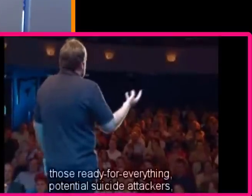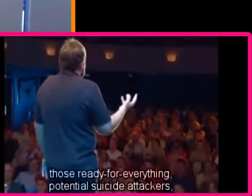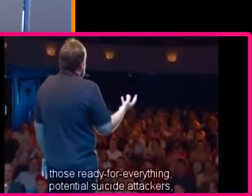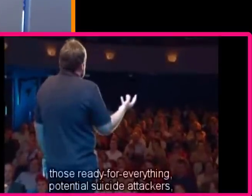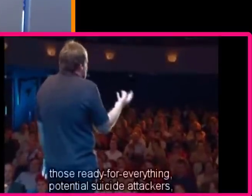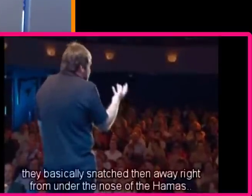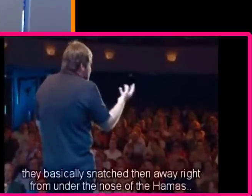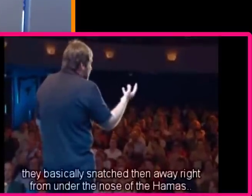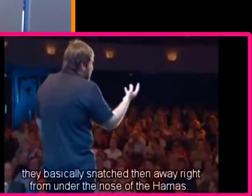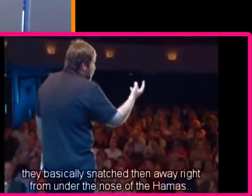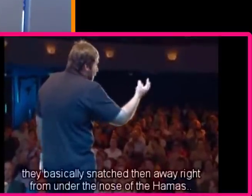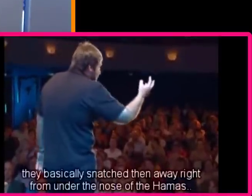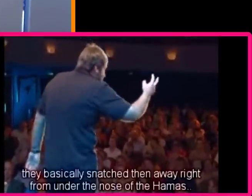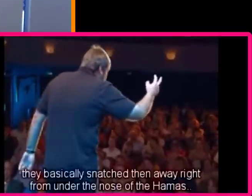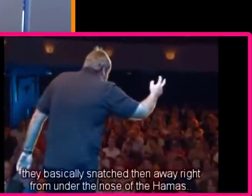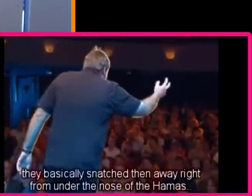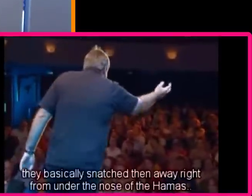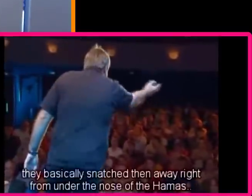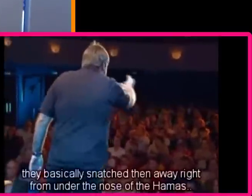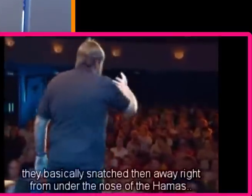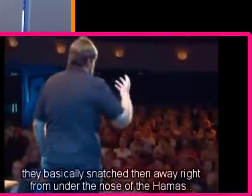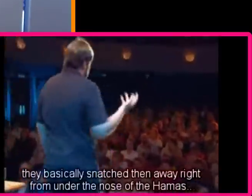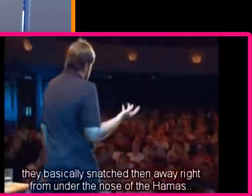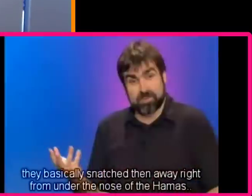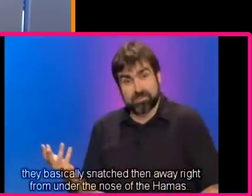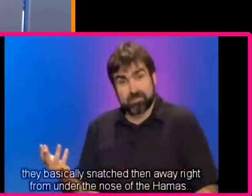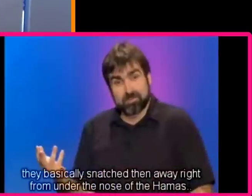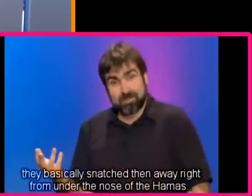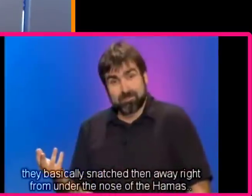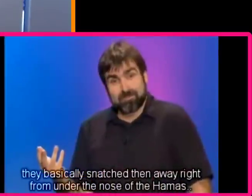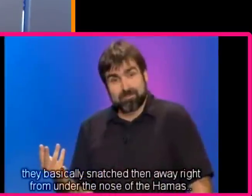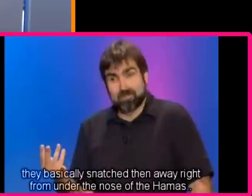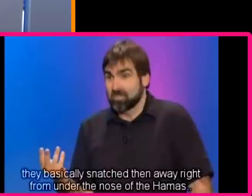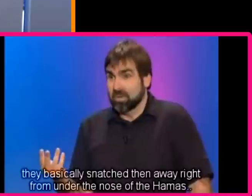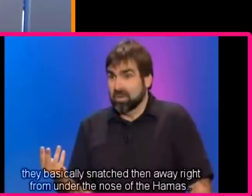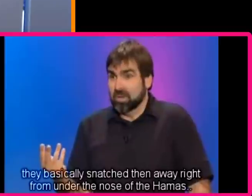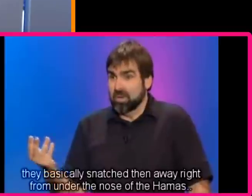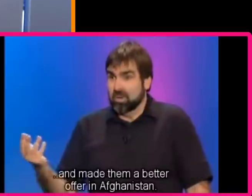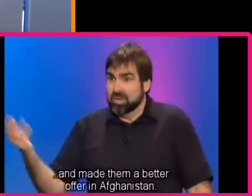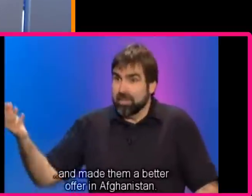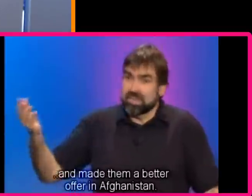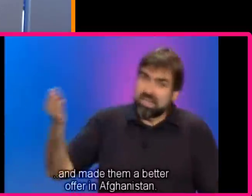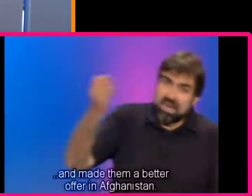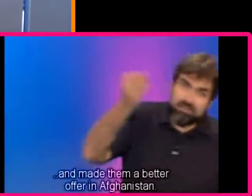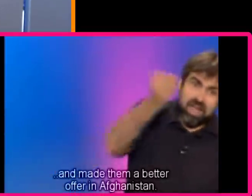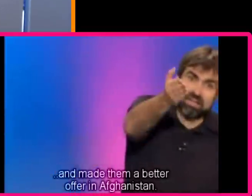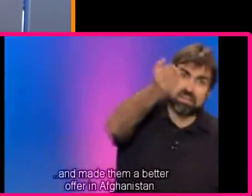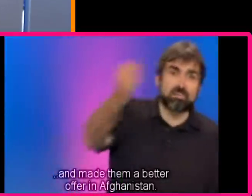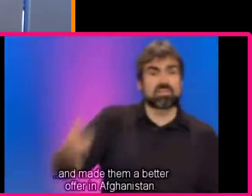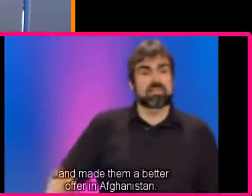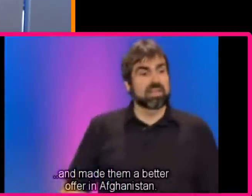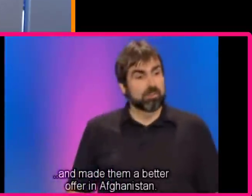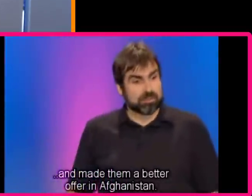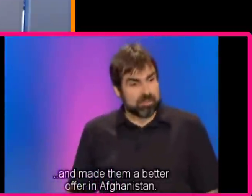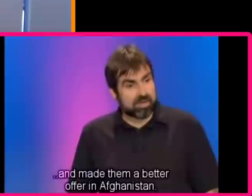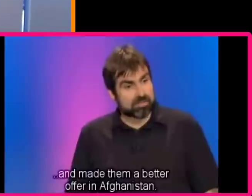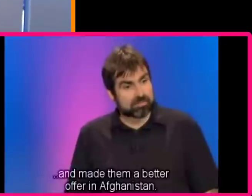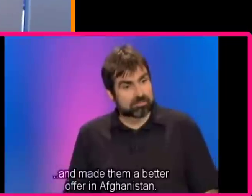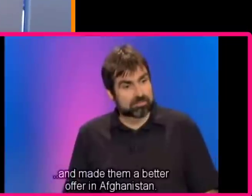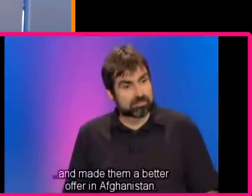selbstmordattentäter die haben die praktischste hamas unter der nase weggeschnappt und haben die in afghanistan ein besseres angebot